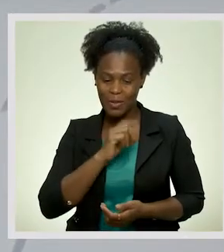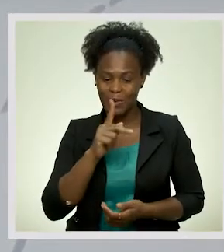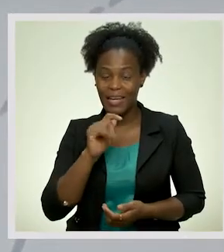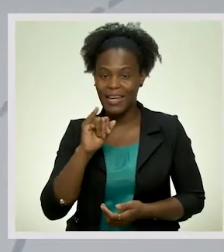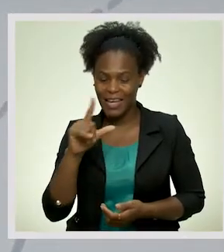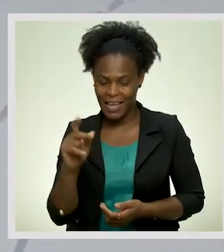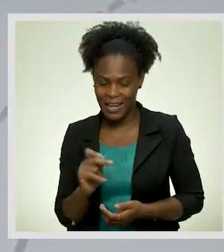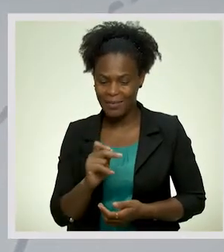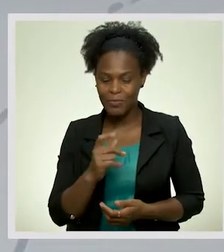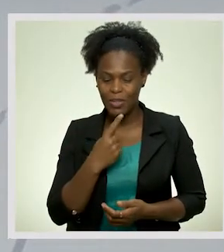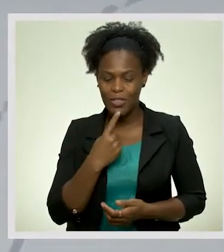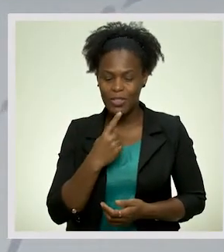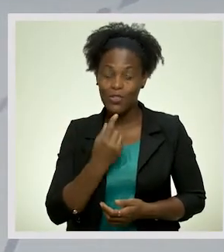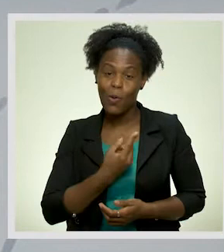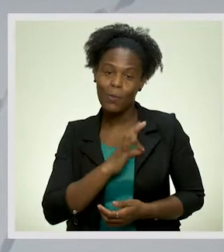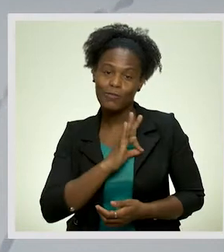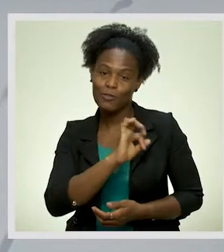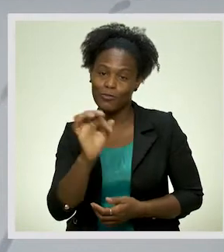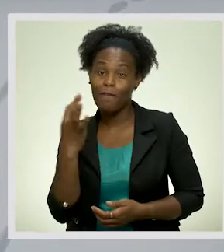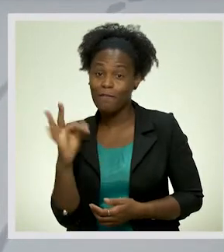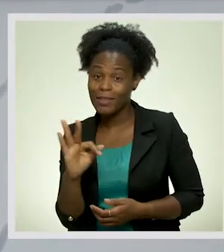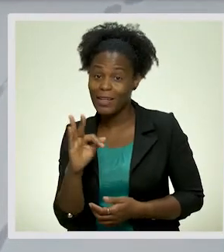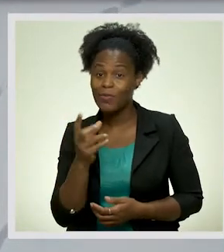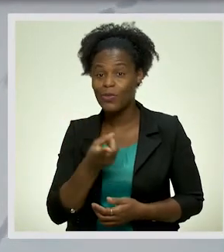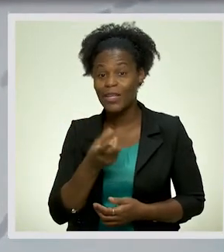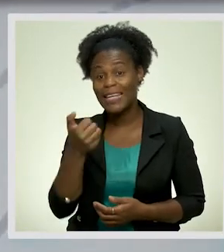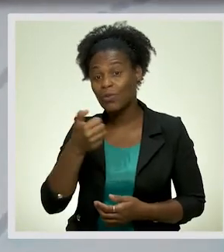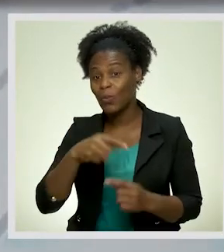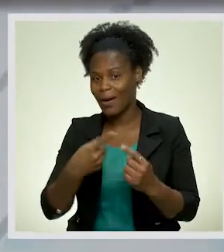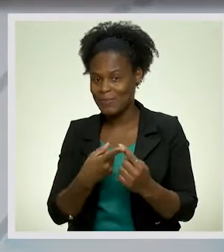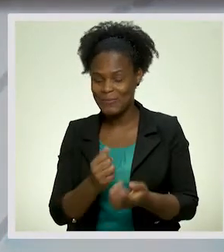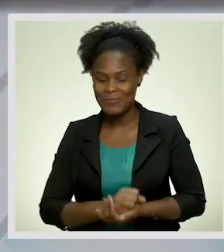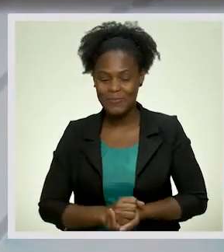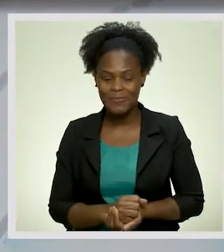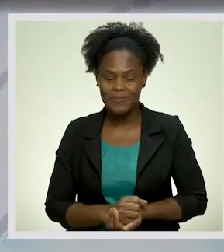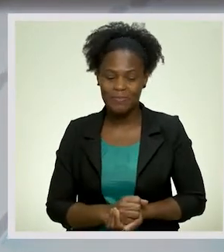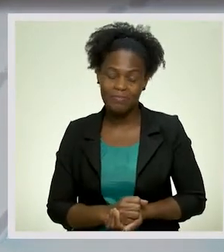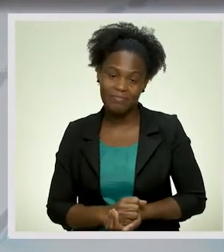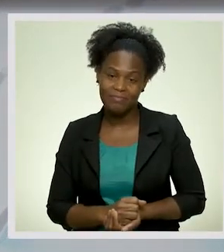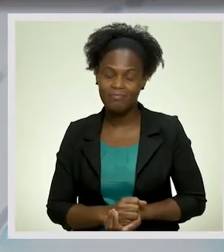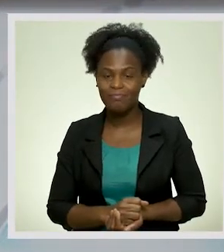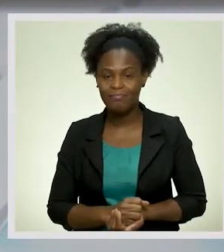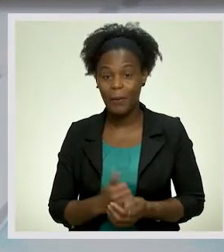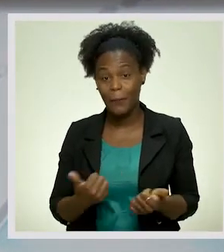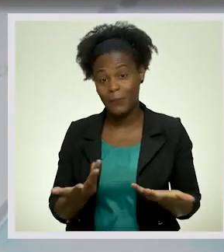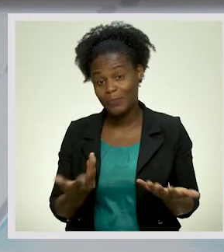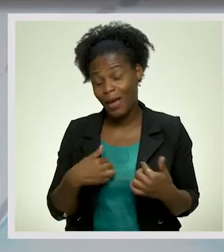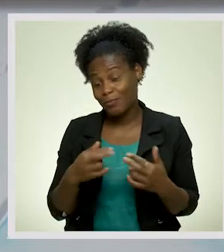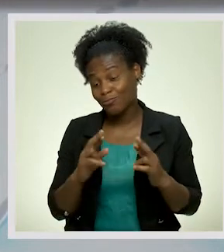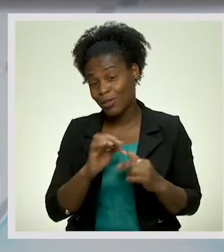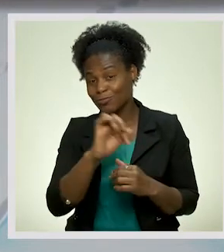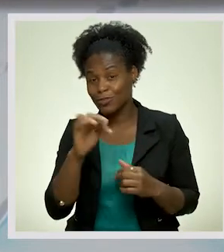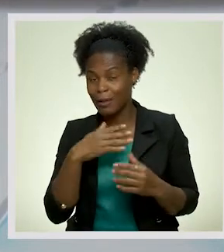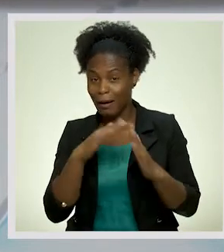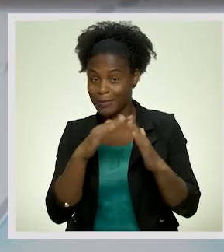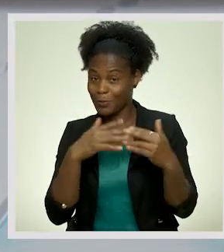Keila Correa, je suis votre professeur de français de quinto ano. Bon, j'espère que vous allez bien à